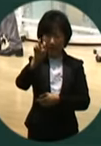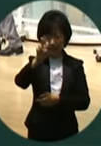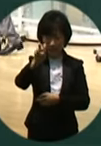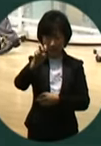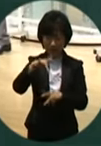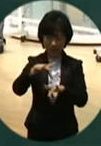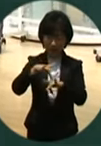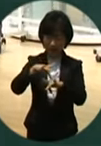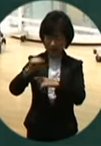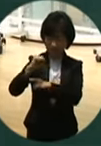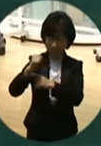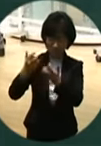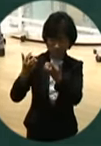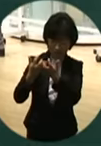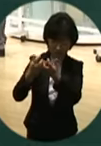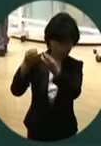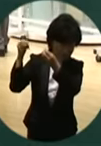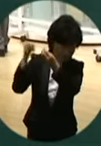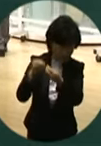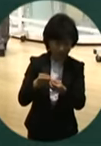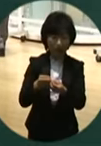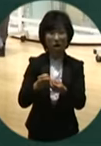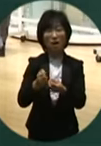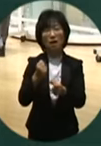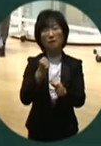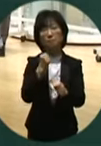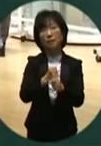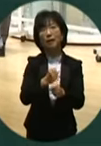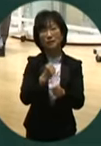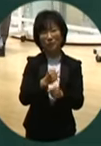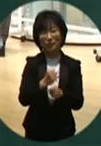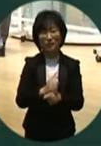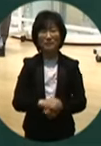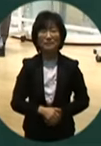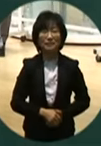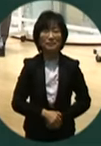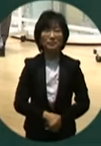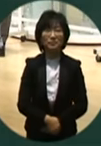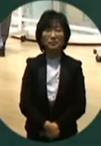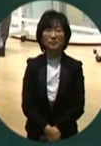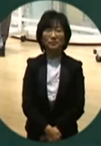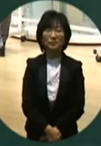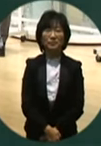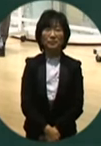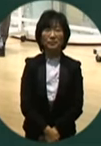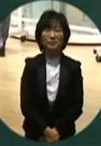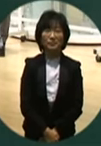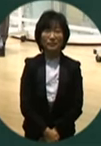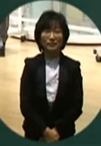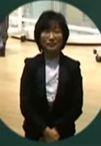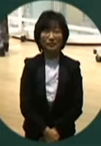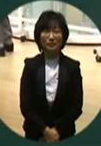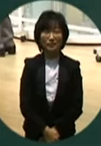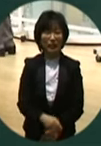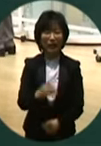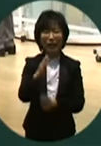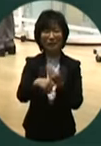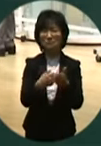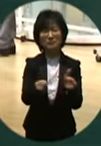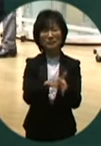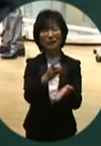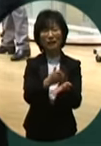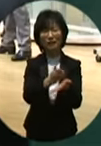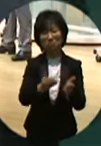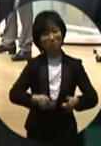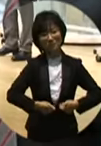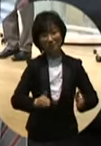same movement that the New Agers and the Freemasons are doing. This is the movement of the Nephilim from Genesis 6. 예, 하나님 안 믿어도 된다는 거야. And they're